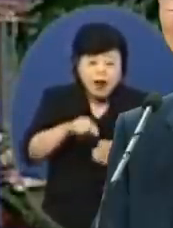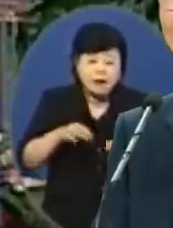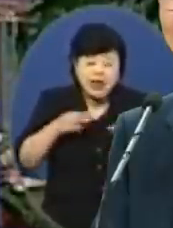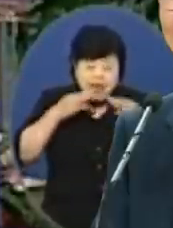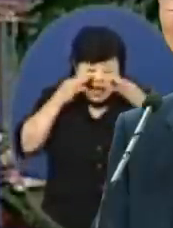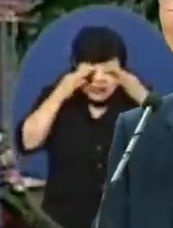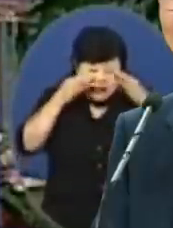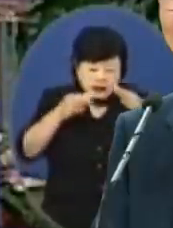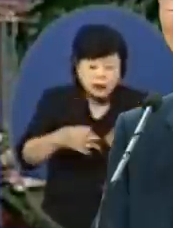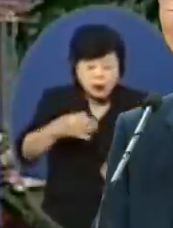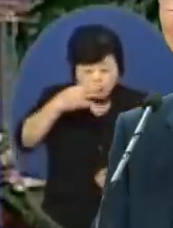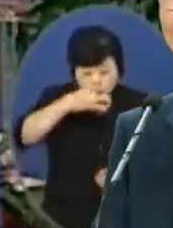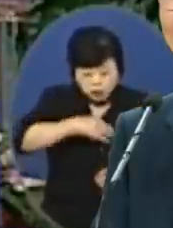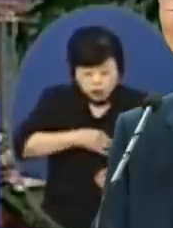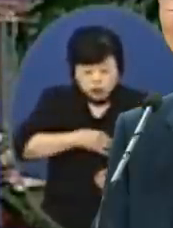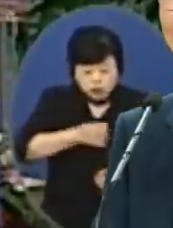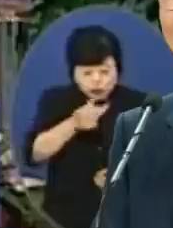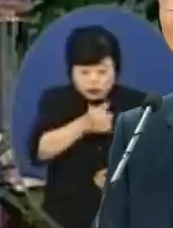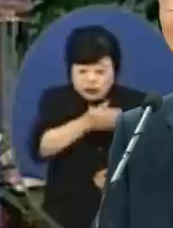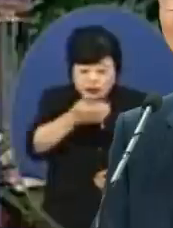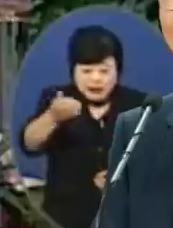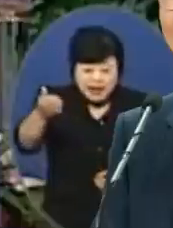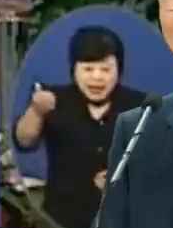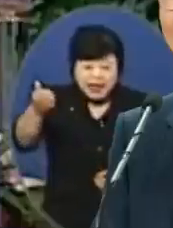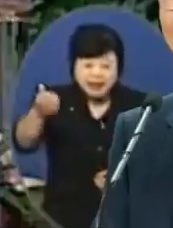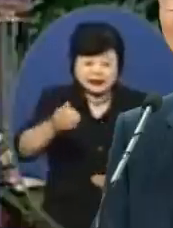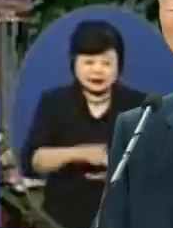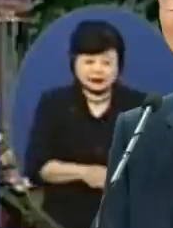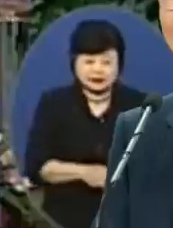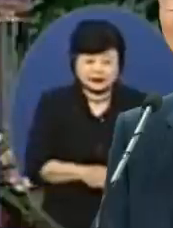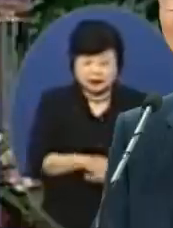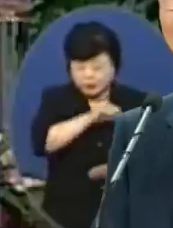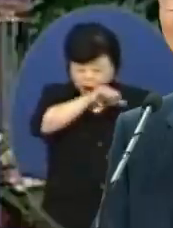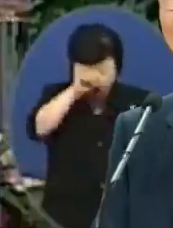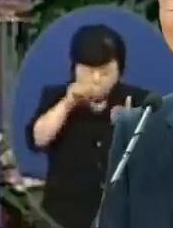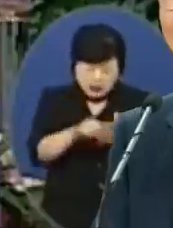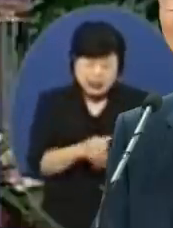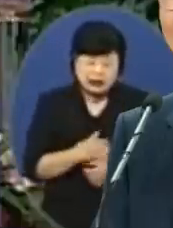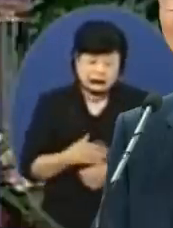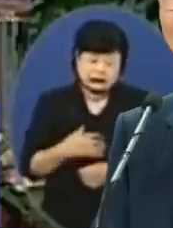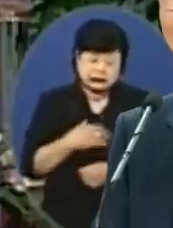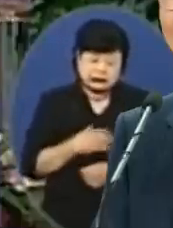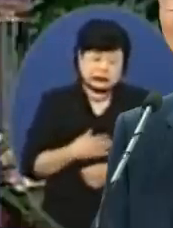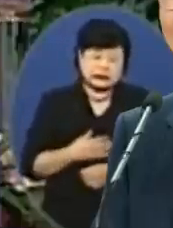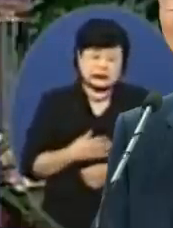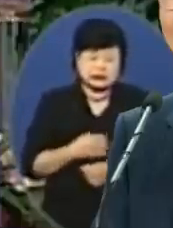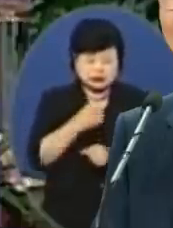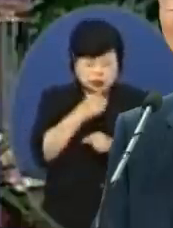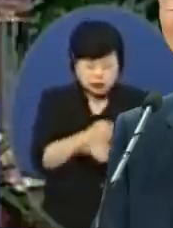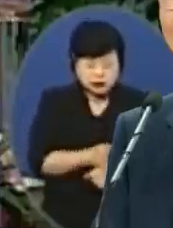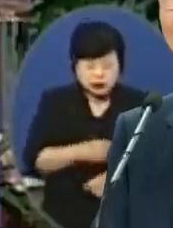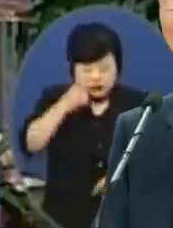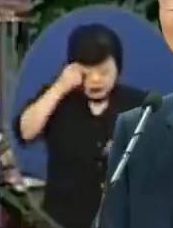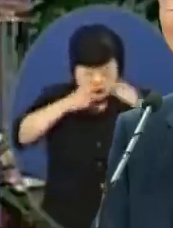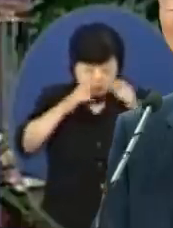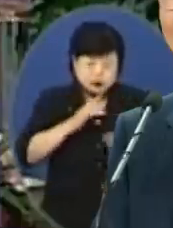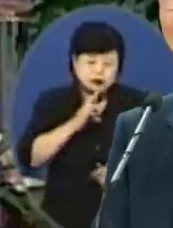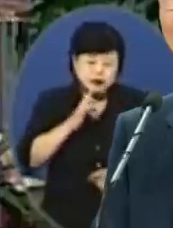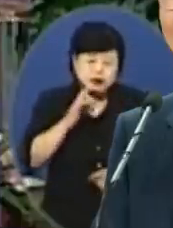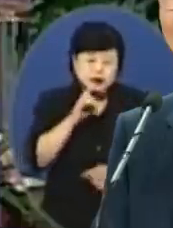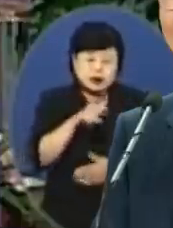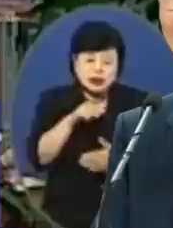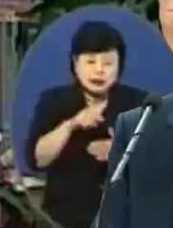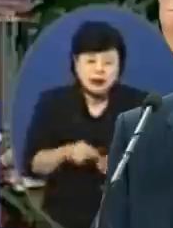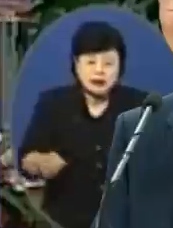모든 무슨 소득이 있으랴. 일평생에 근심하며 수고하는 것이 슬픔뿐이라. 그의